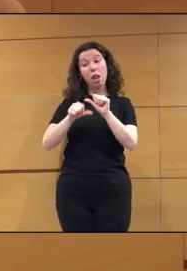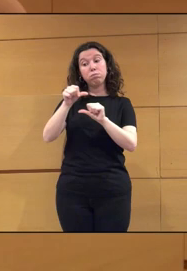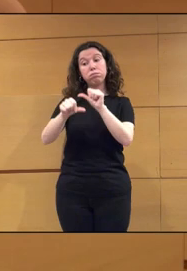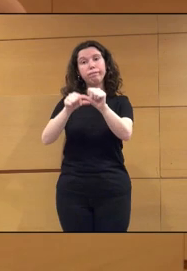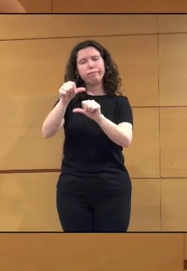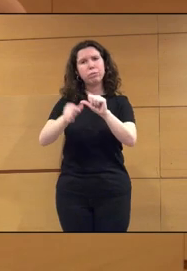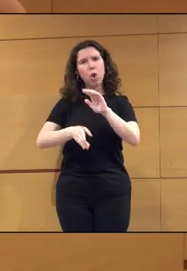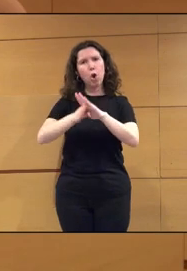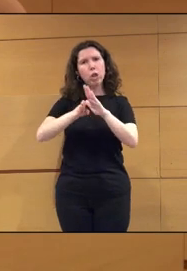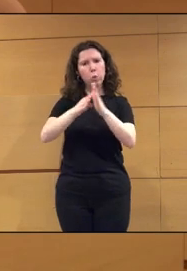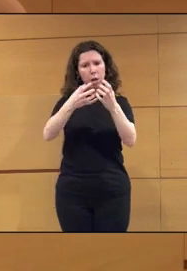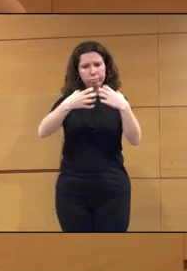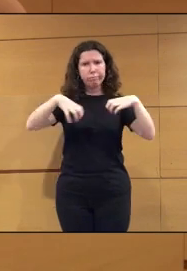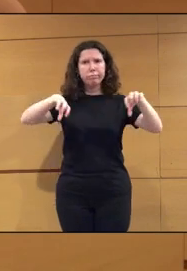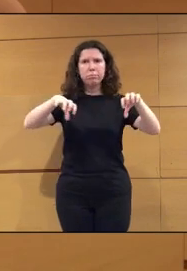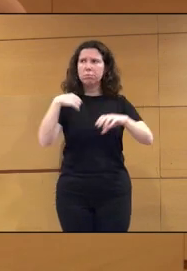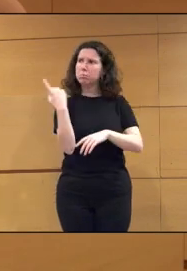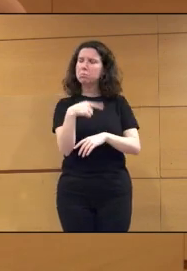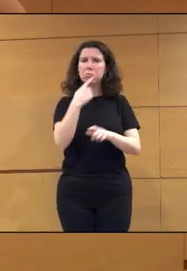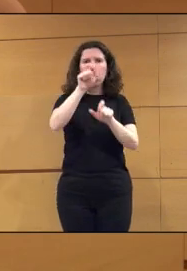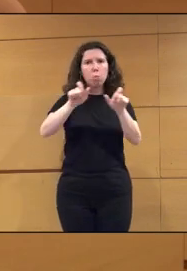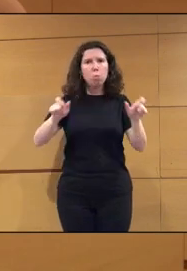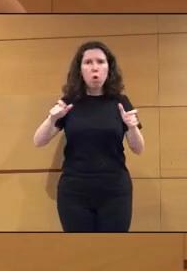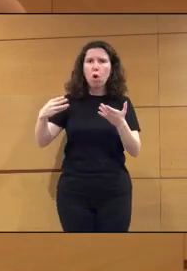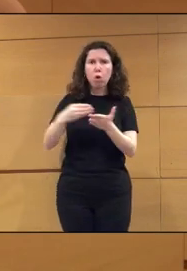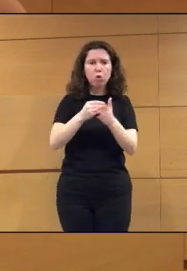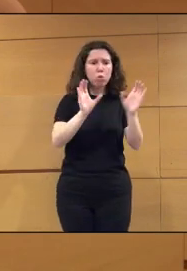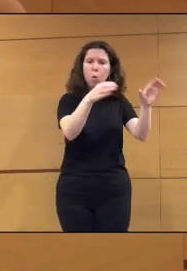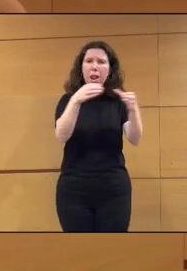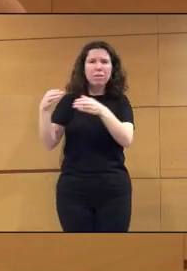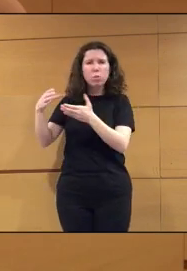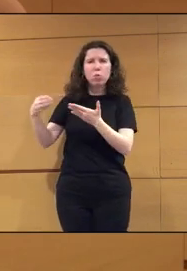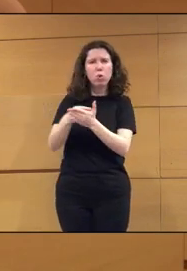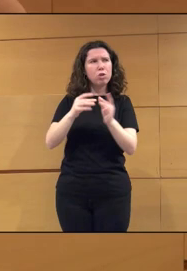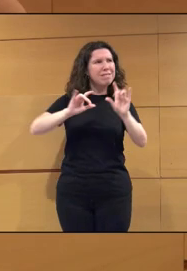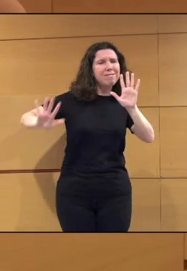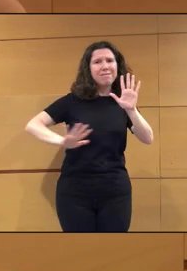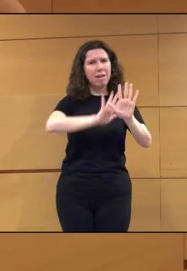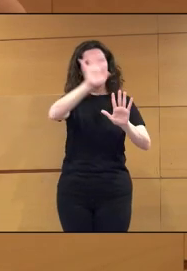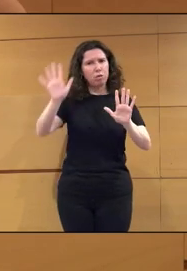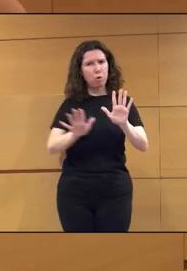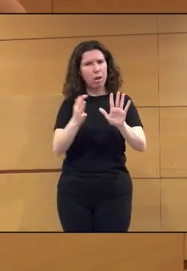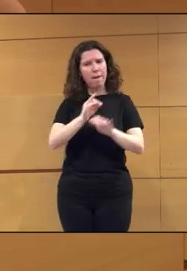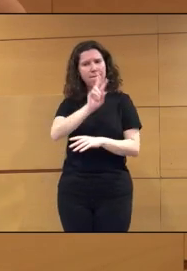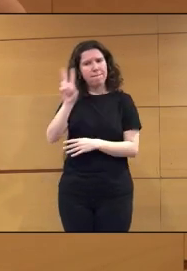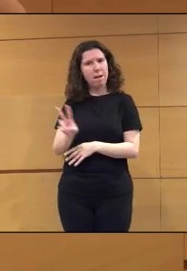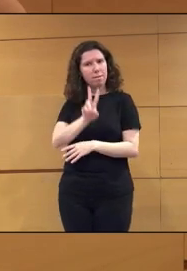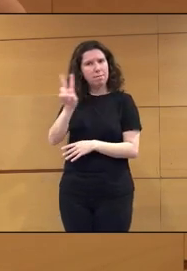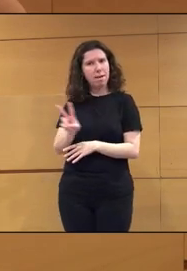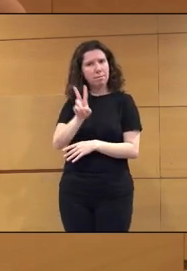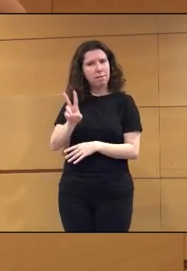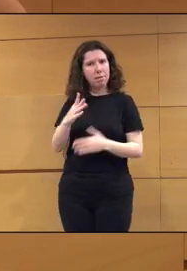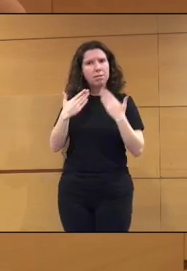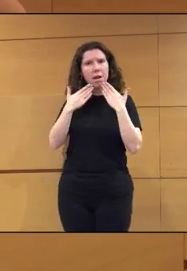doncs, tota la població, tots els col·lectius i tots els territoris doncs, puguin gaudir d'aquests avantatges que ens vindrà aquesta